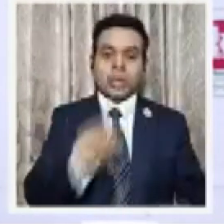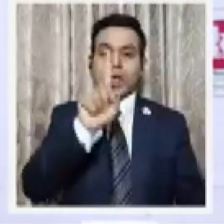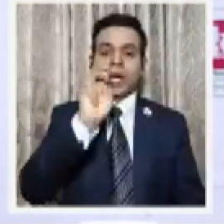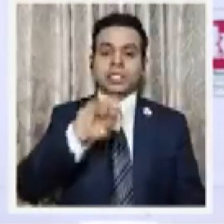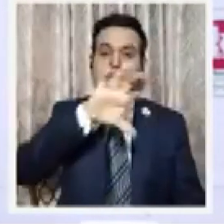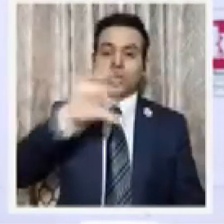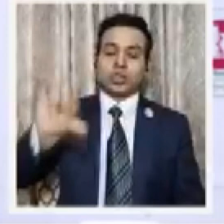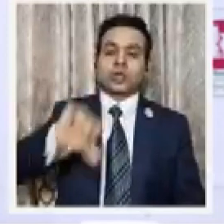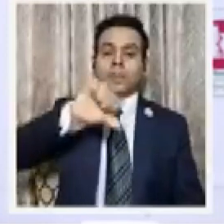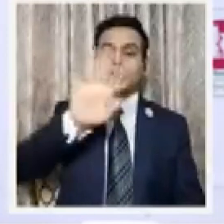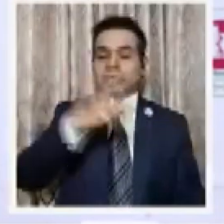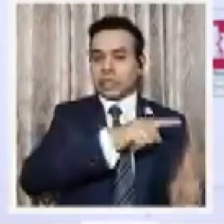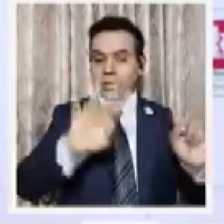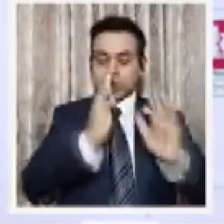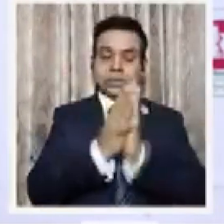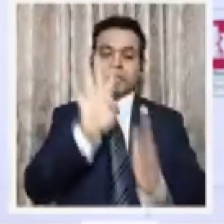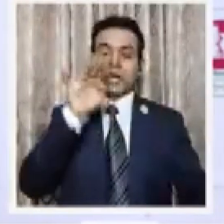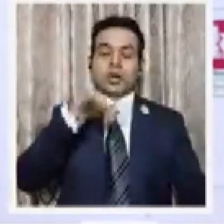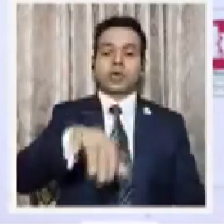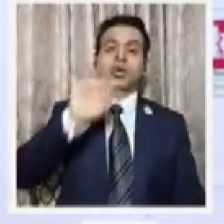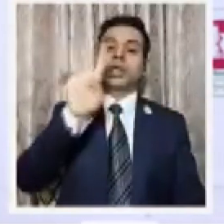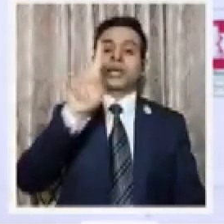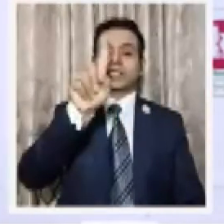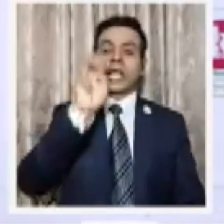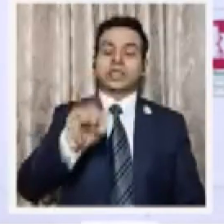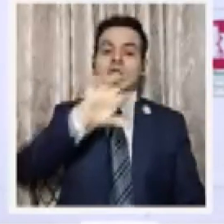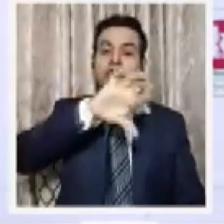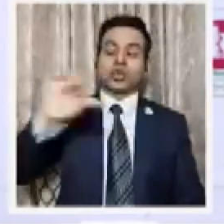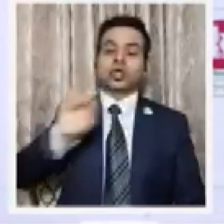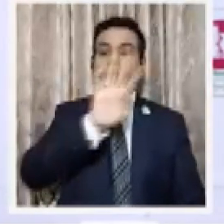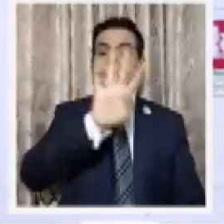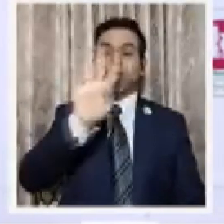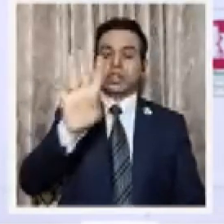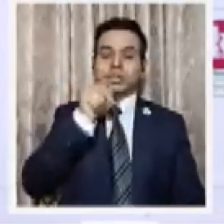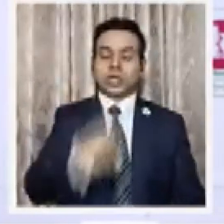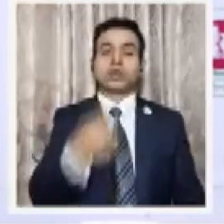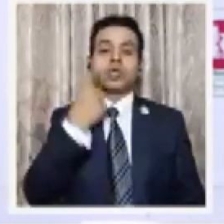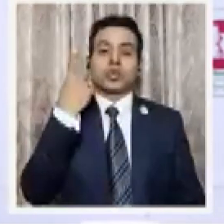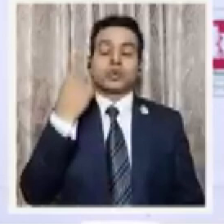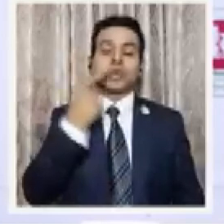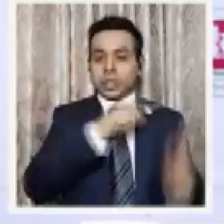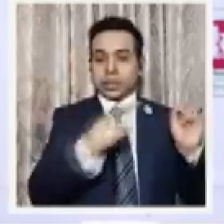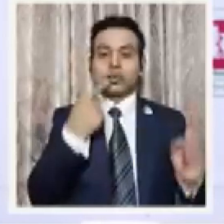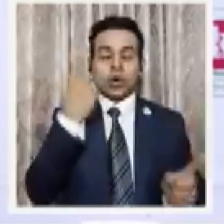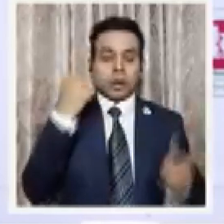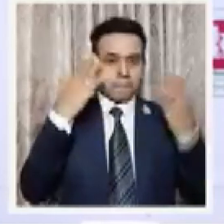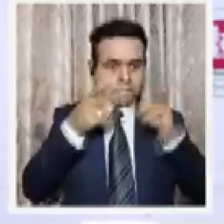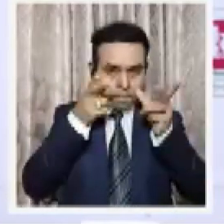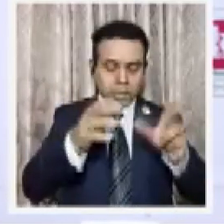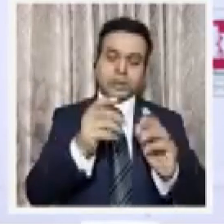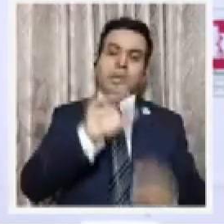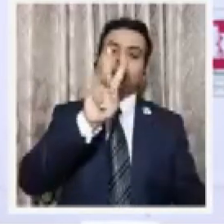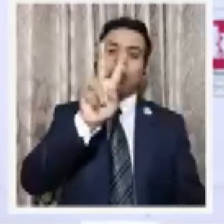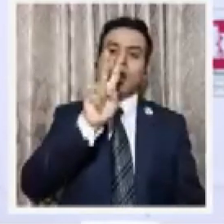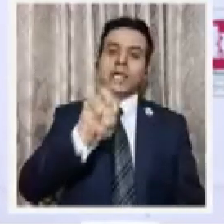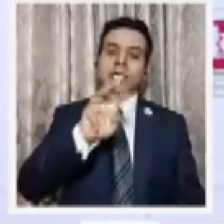18669 জন। 24 ঘন্টায় কোয়ারেন্টাইনে যুক্ত হয়েছে 1955 জন, এ পর্যন্ত কোয়ারেন্টাইন 431944